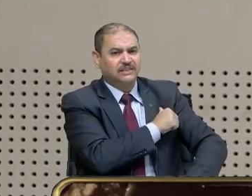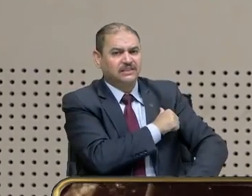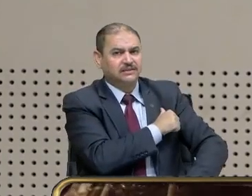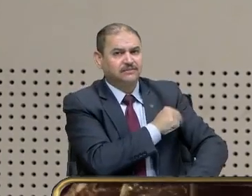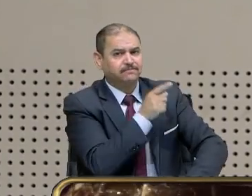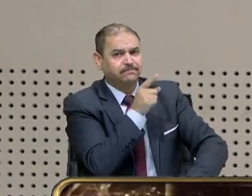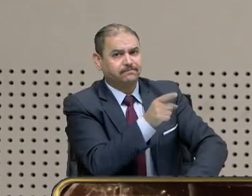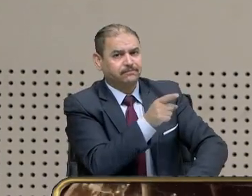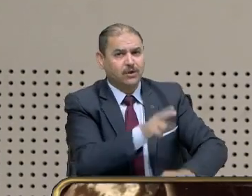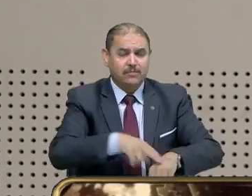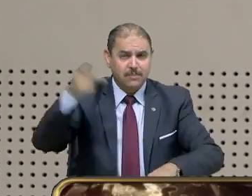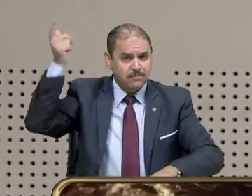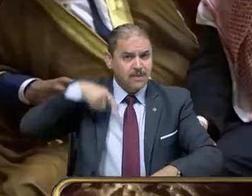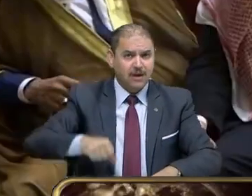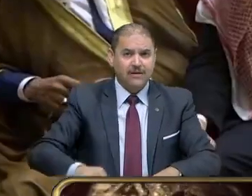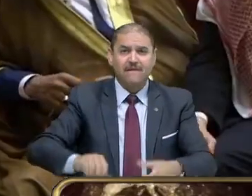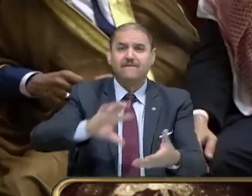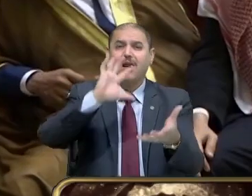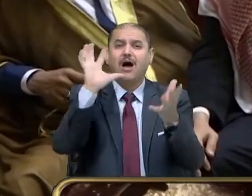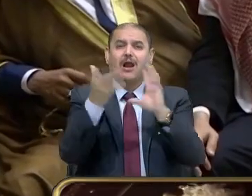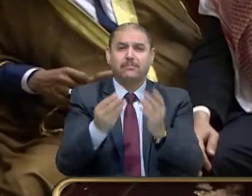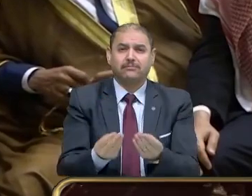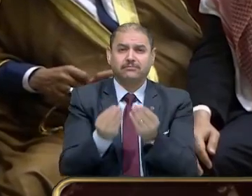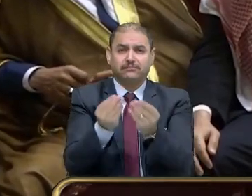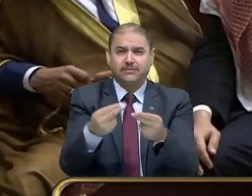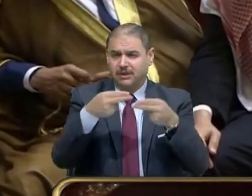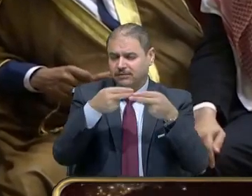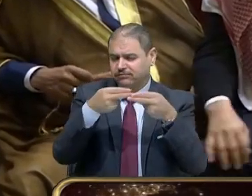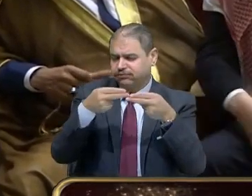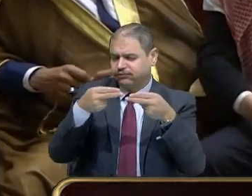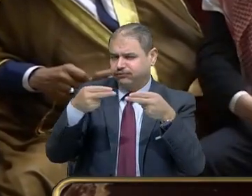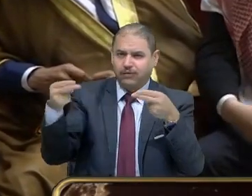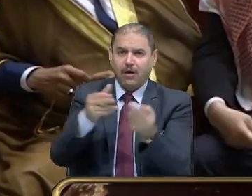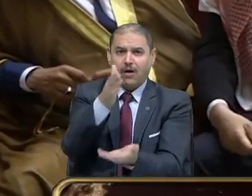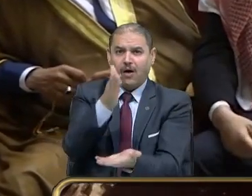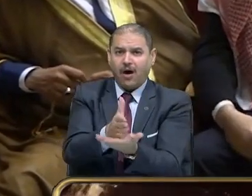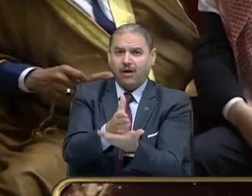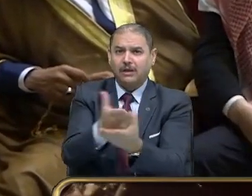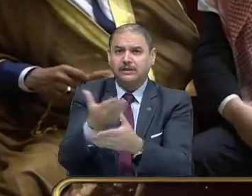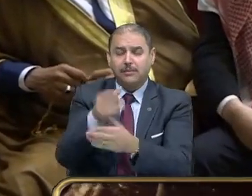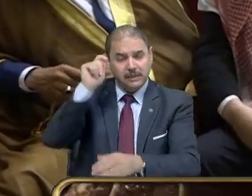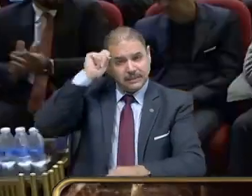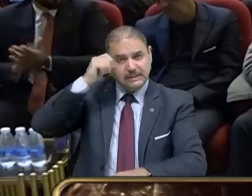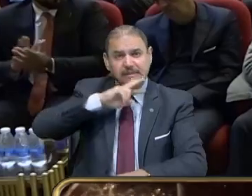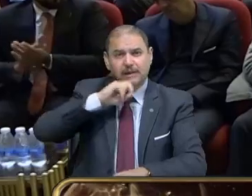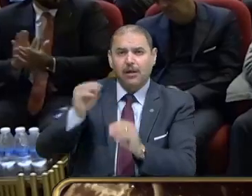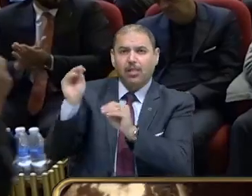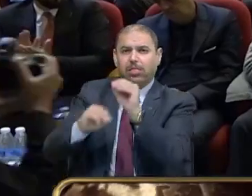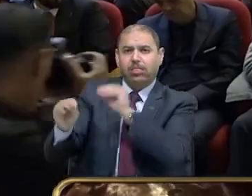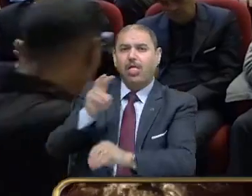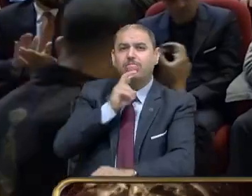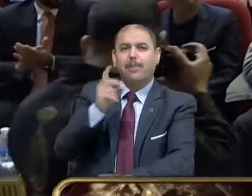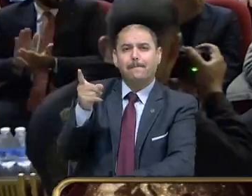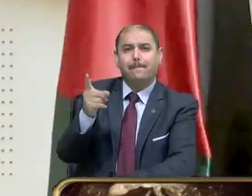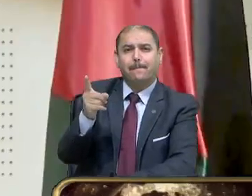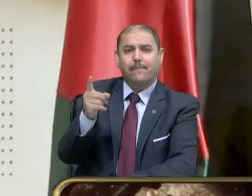فكان جلالة الملك يقدم للعالم أجمع سردية الحق بوجه روايات المحتل المضللة.